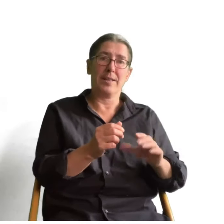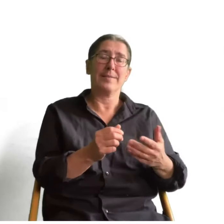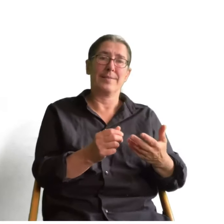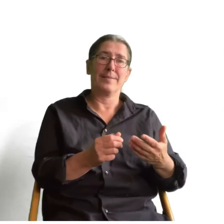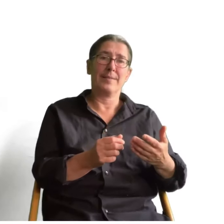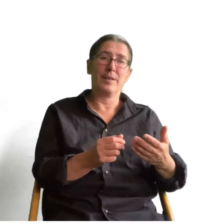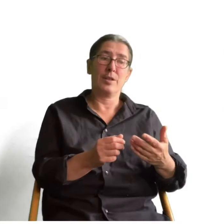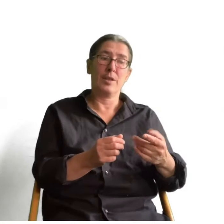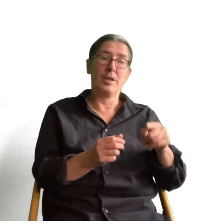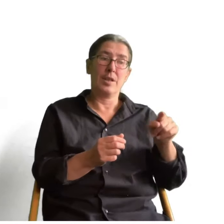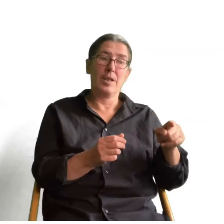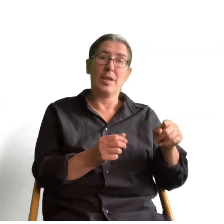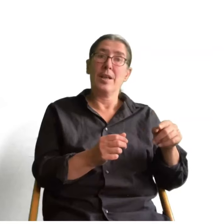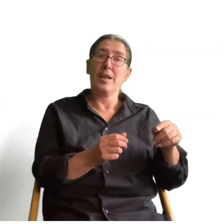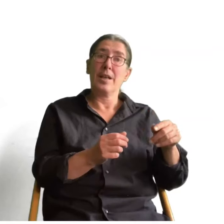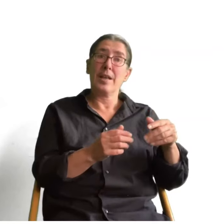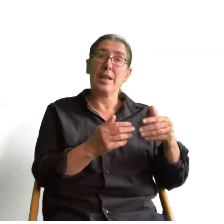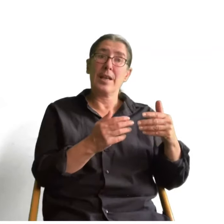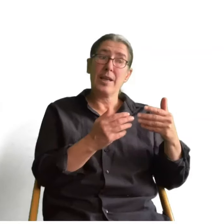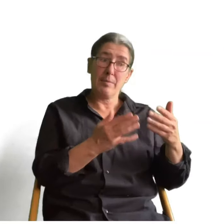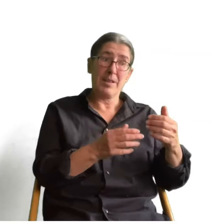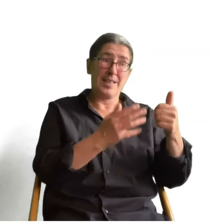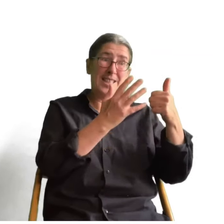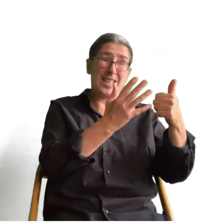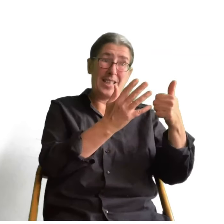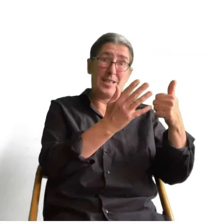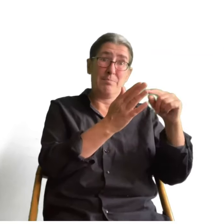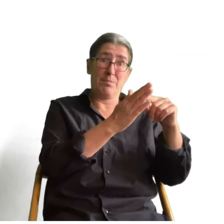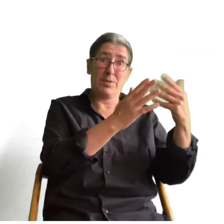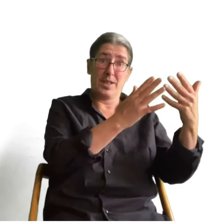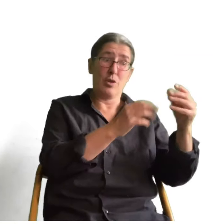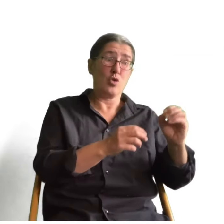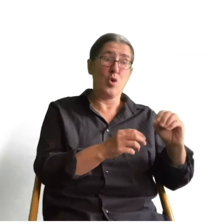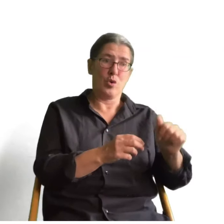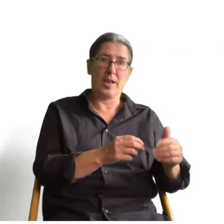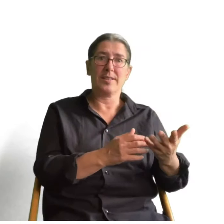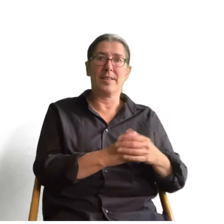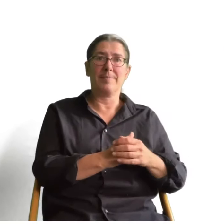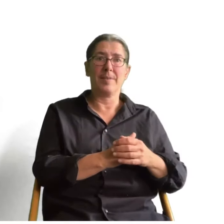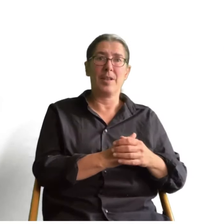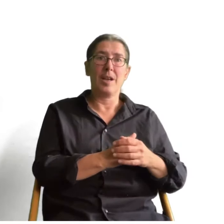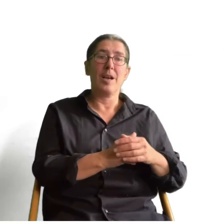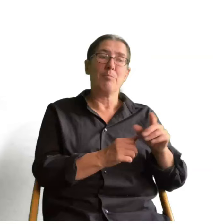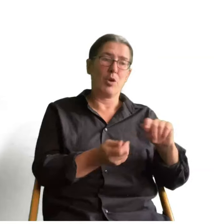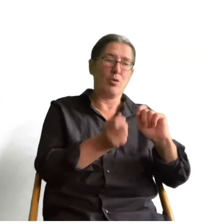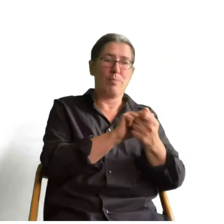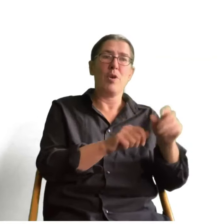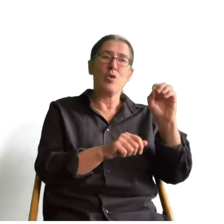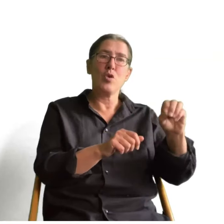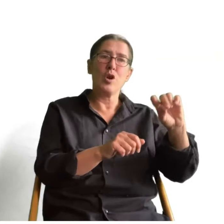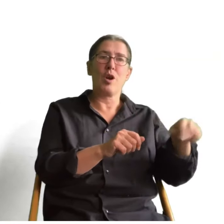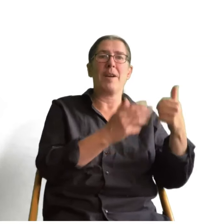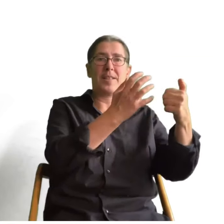Ganze. Und es gibt 6 Zehner und 0 Hundertstel. Okay, das